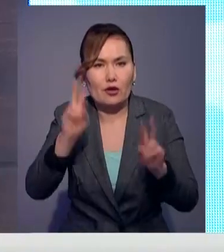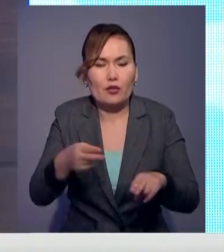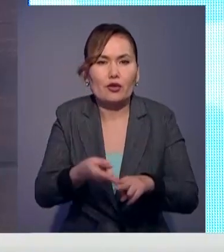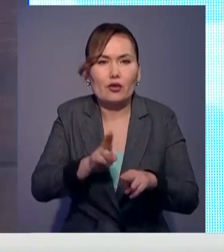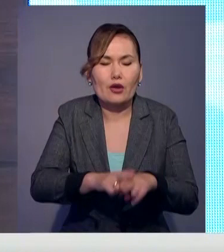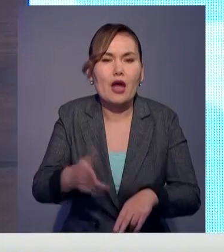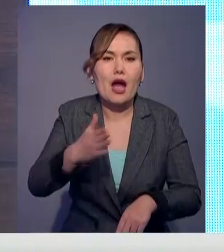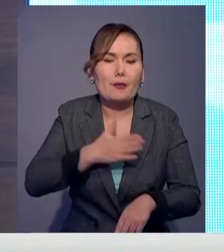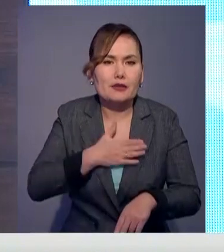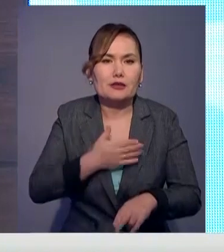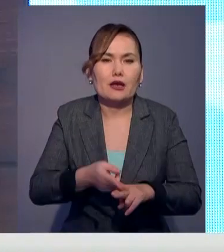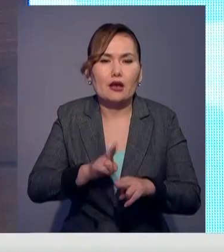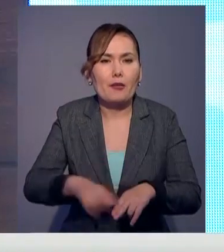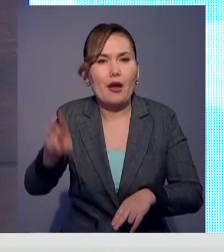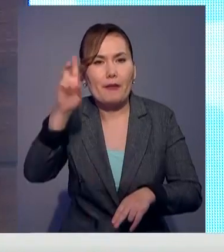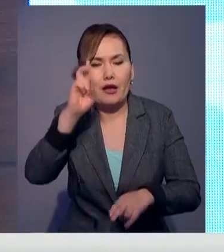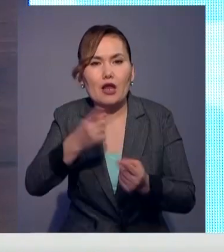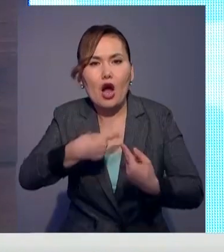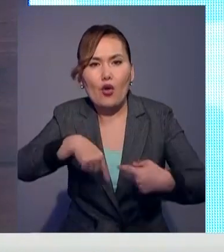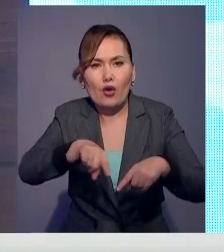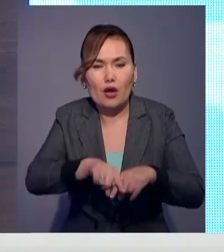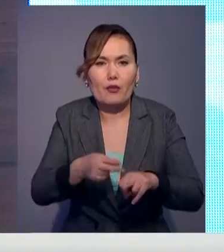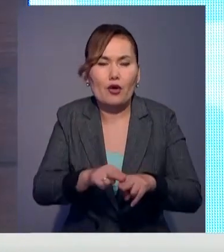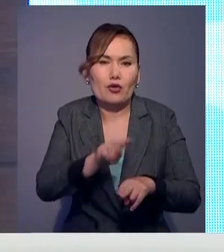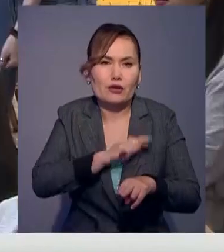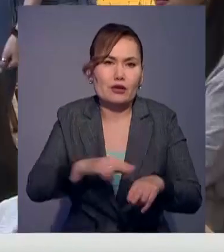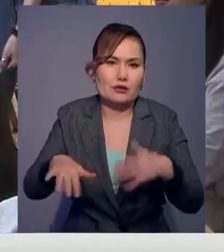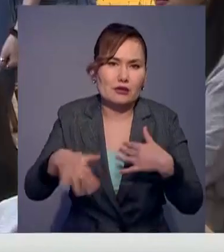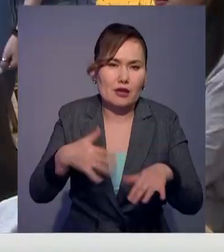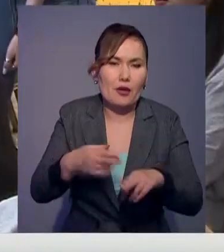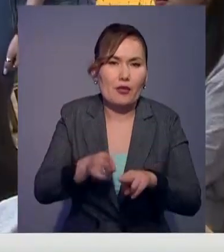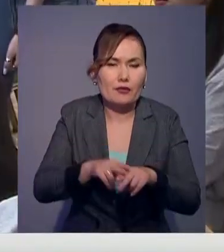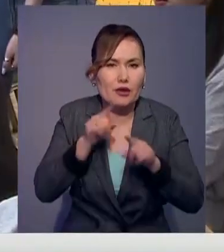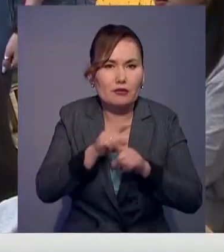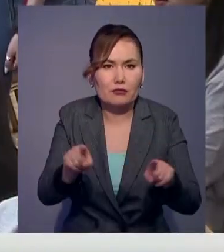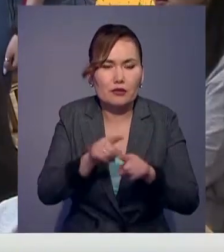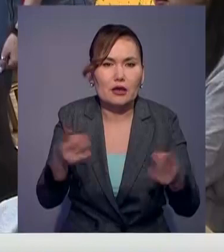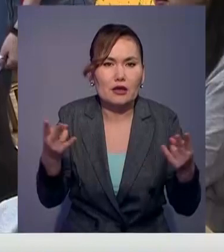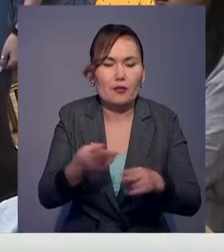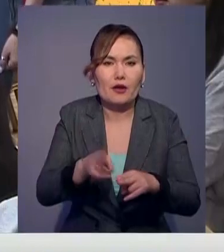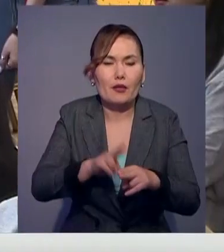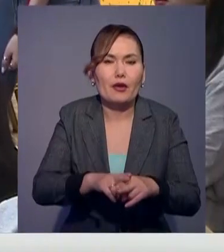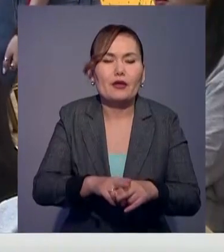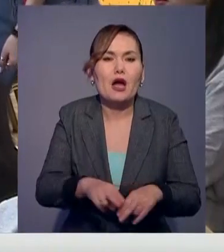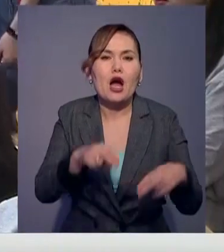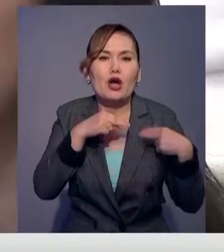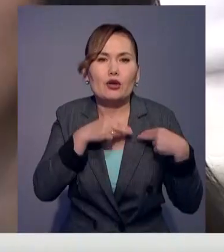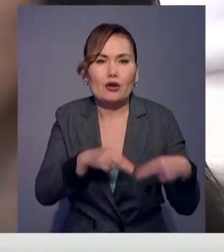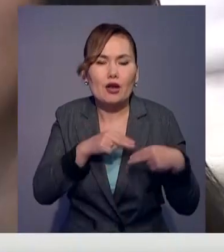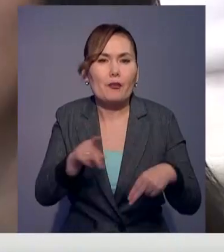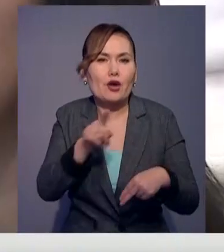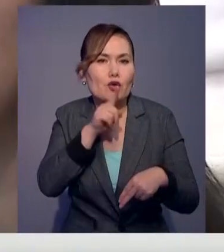әрине біздің, яғни мемлекеттік органдардың осалдығы деп білемін. Семинар-тренинг қатысушылары еңбек нарығында